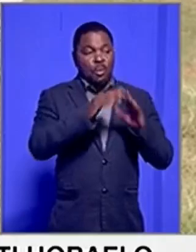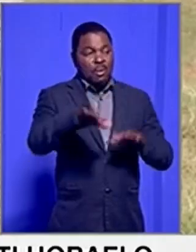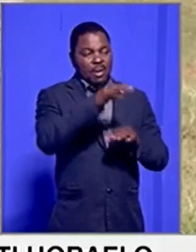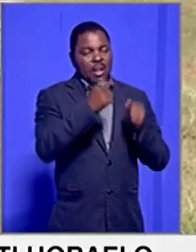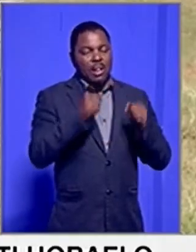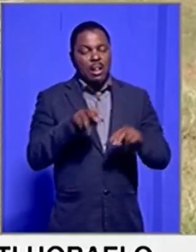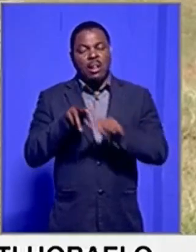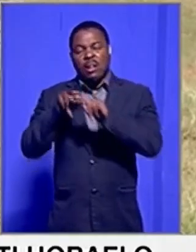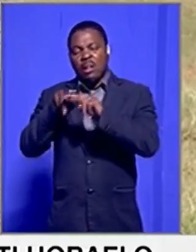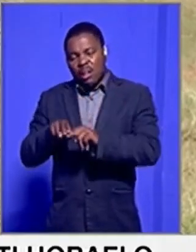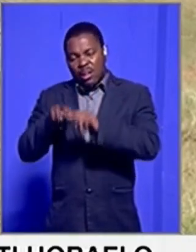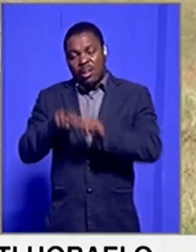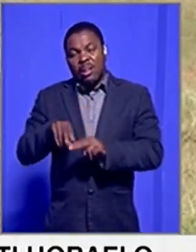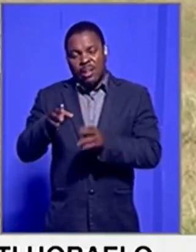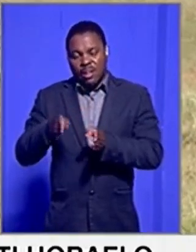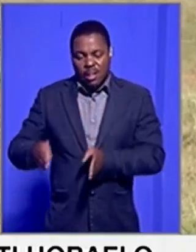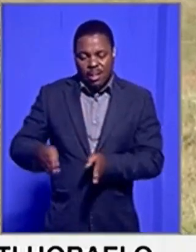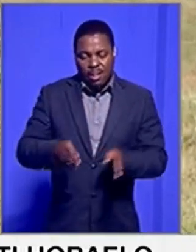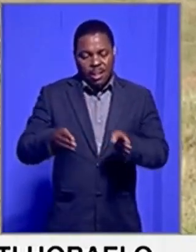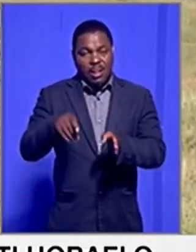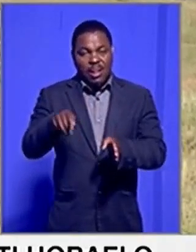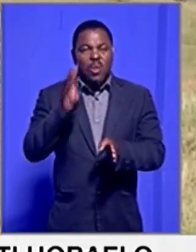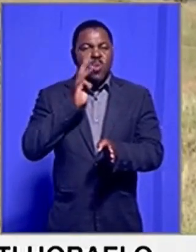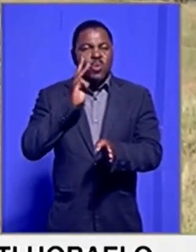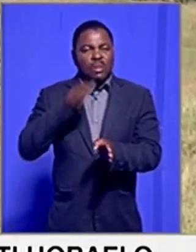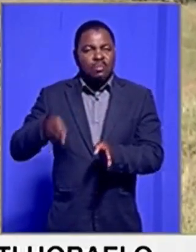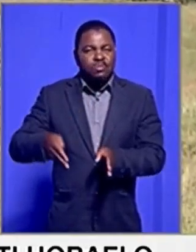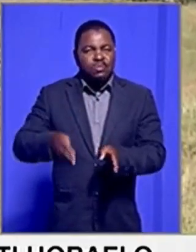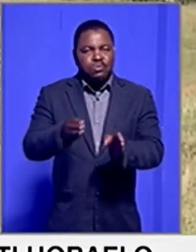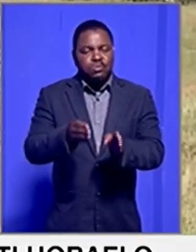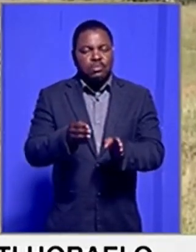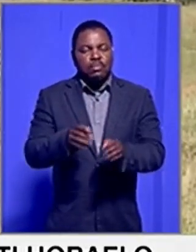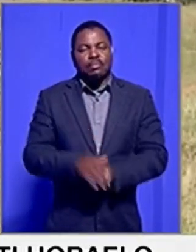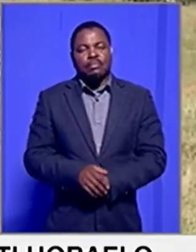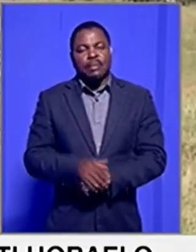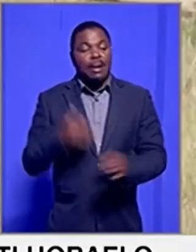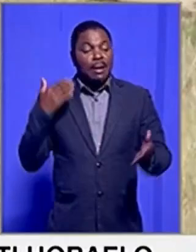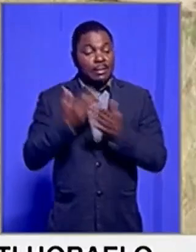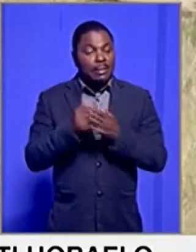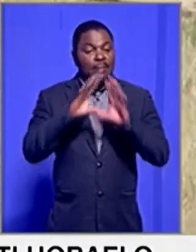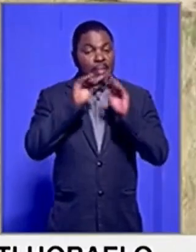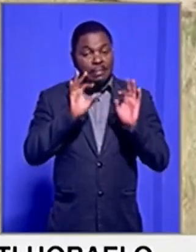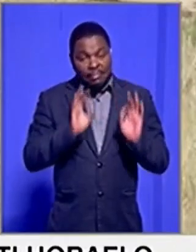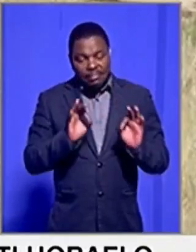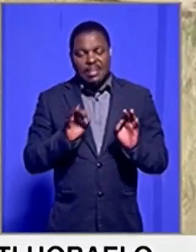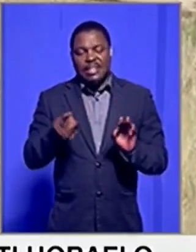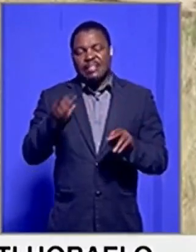ba ikaegile thata mo dikanaleng tseno go fitlhela maemo a fetoga.